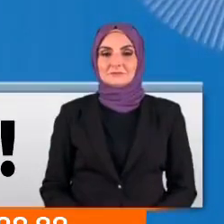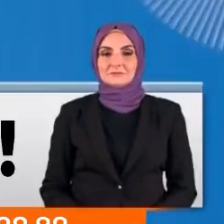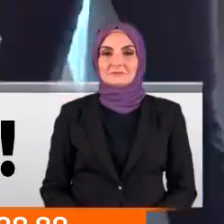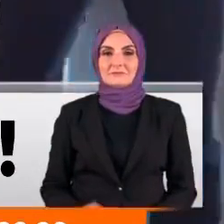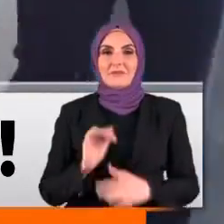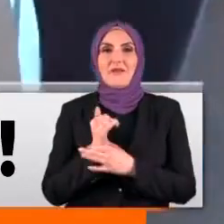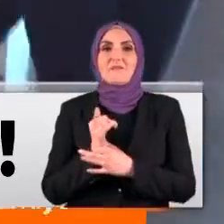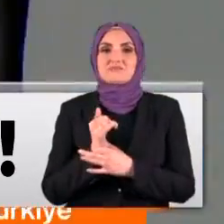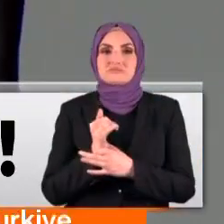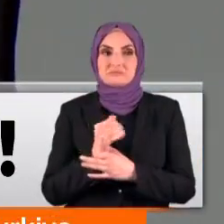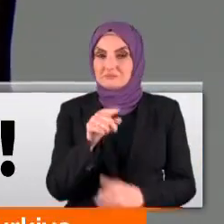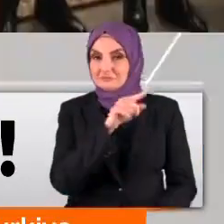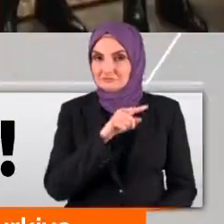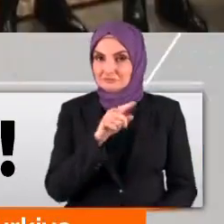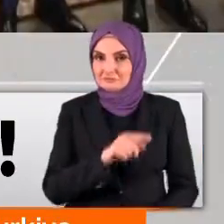Beceriksizliklerini,